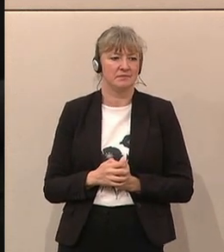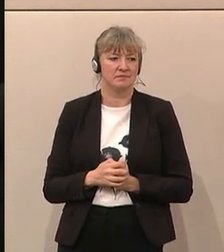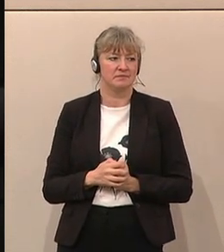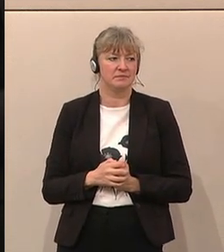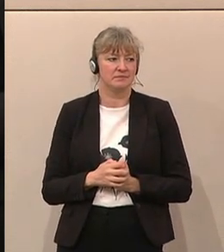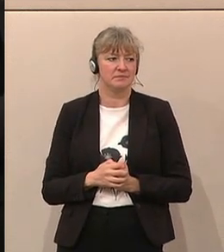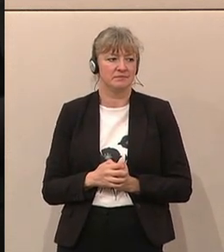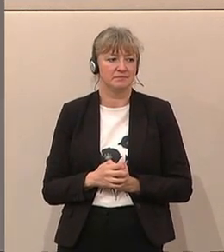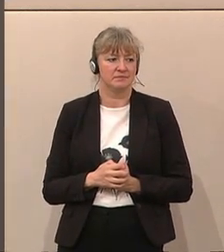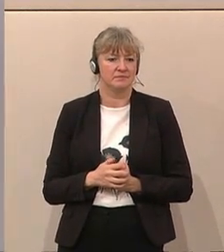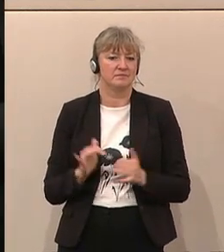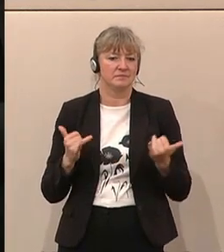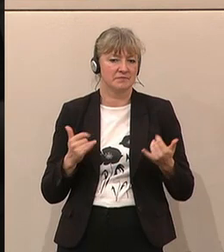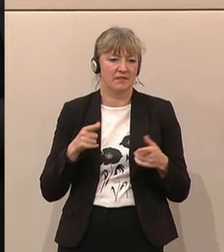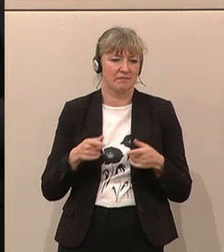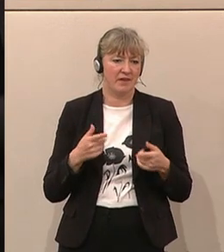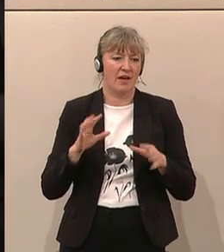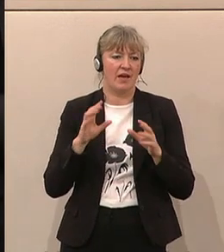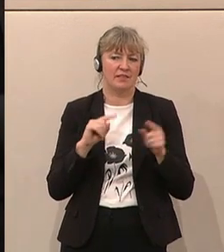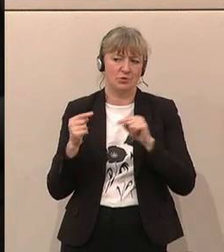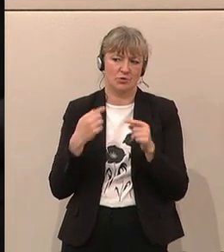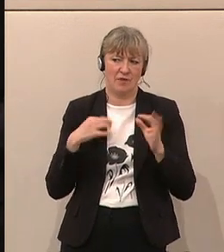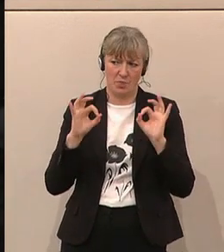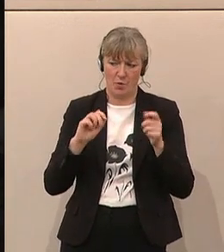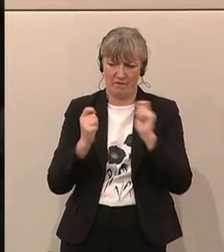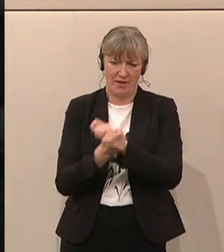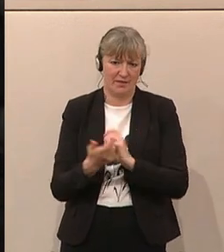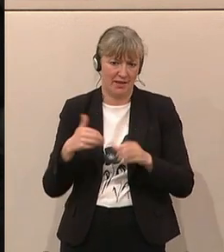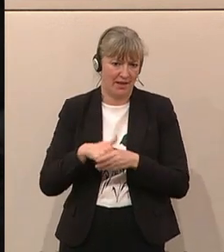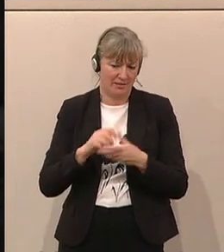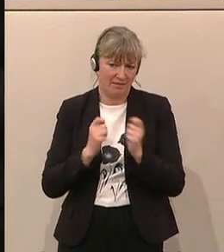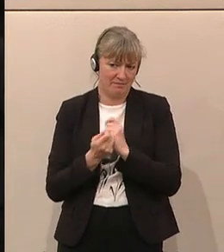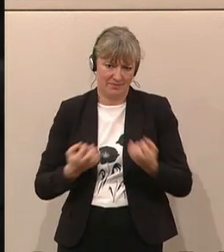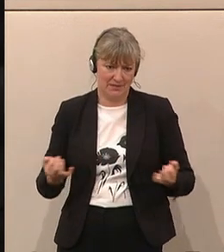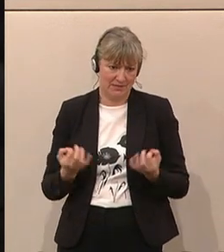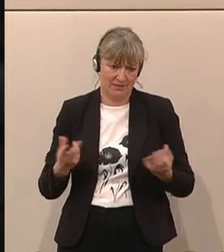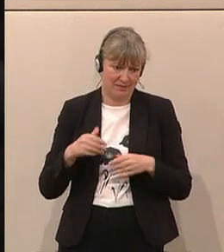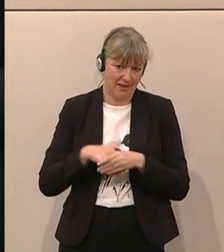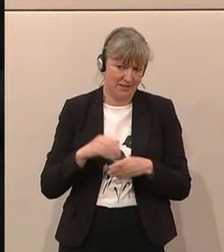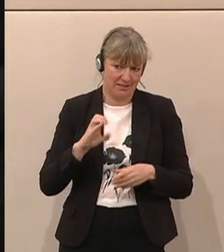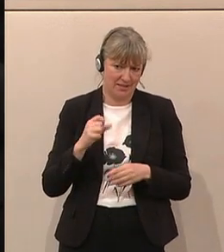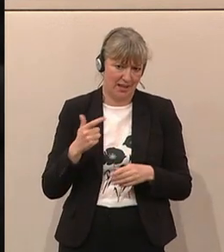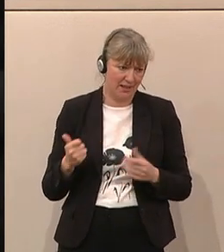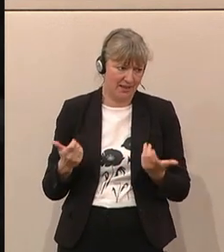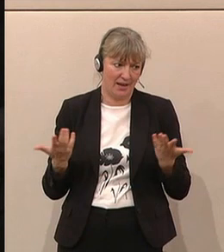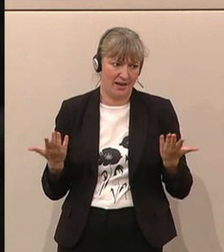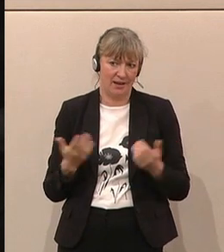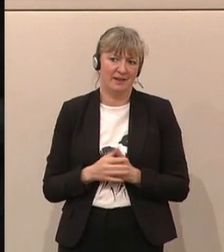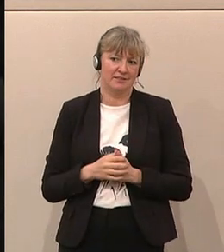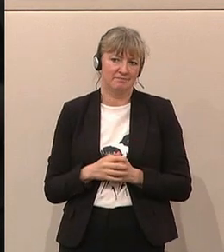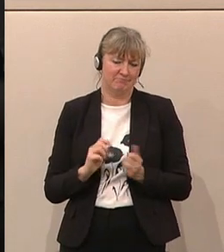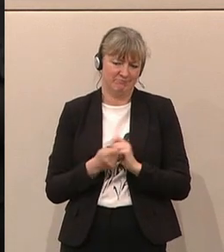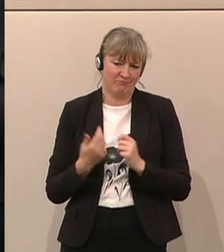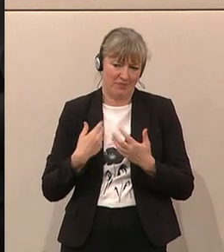Es hat sich nämlich genau null in der Debatte geändert und im Inhalt des CETAs,